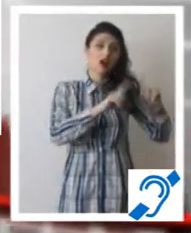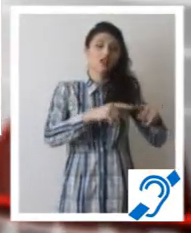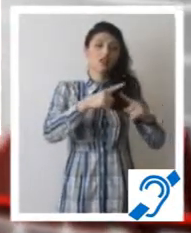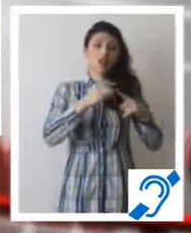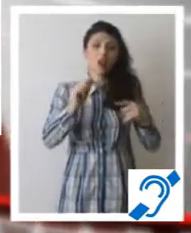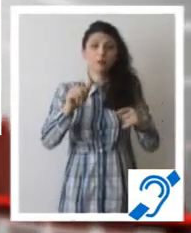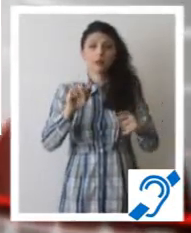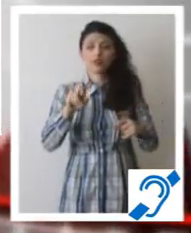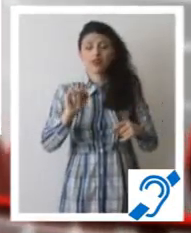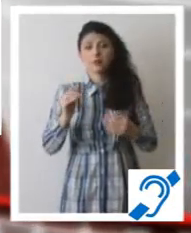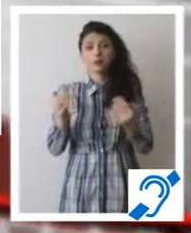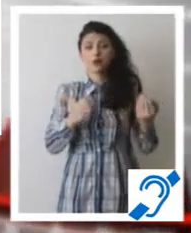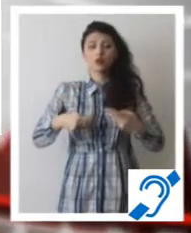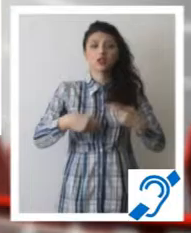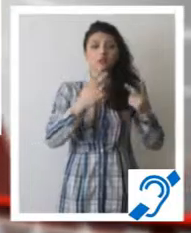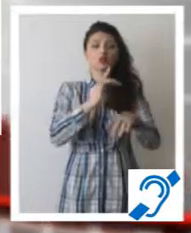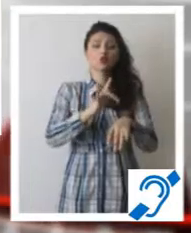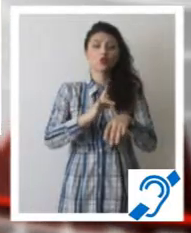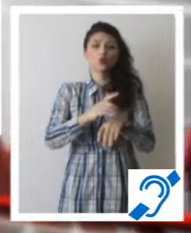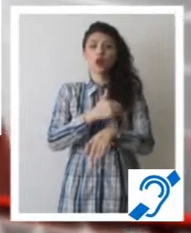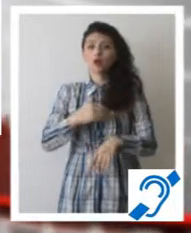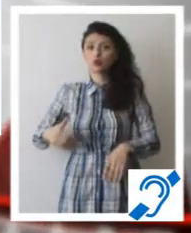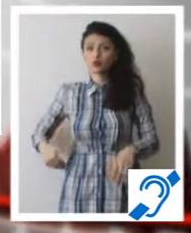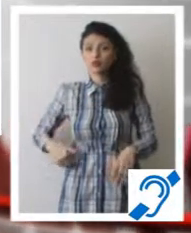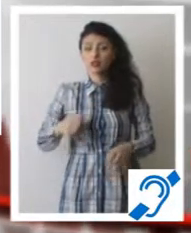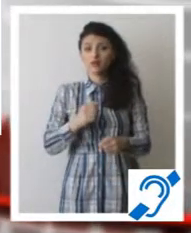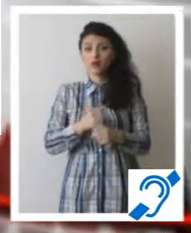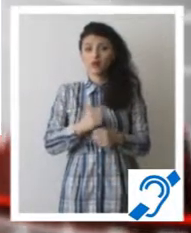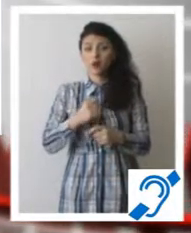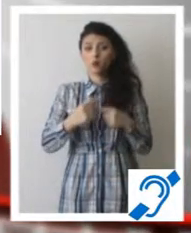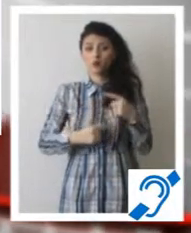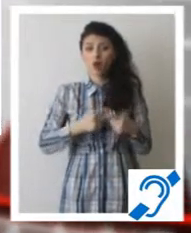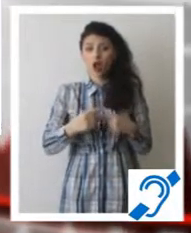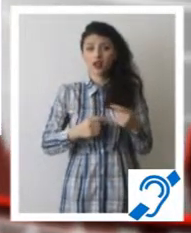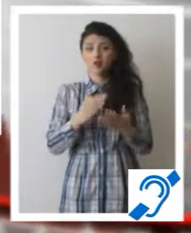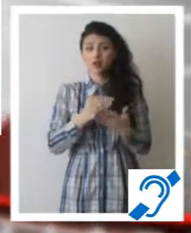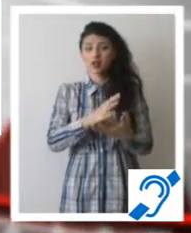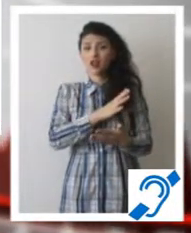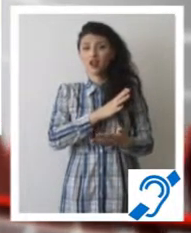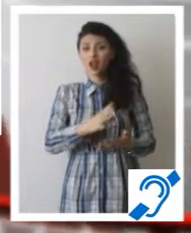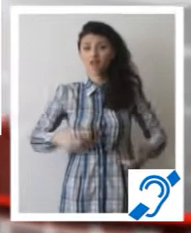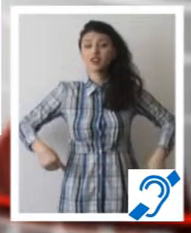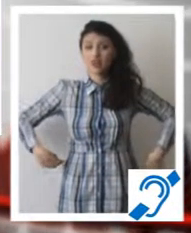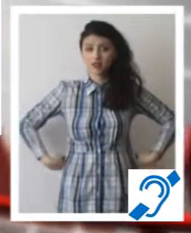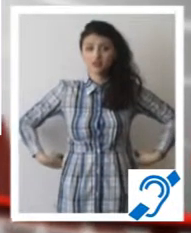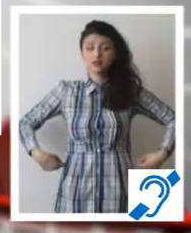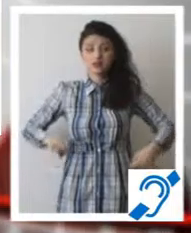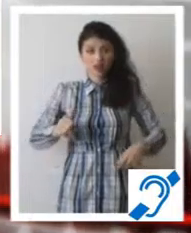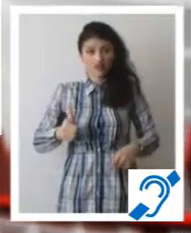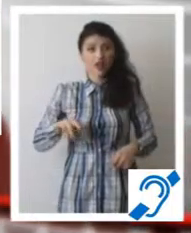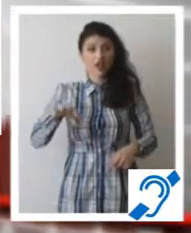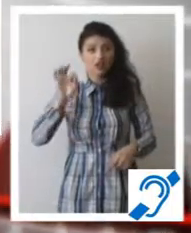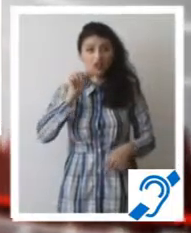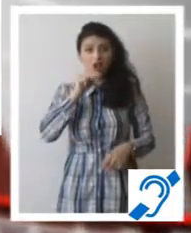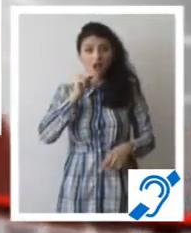au fost trimiși de medici la București după ce au fost infestați cu sindromul hemolitic uremic cauzat de bacterii periculoase care se pot găsi în apă, în carne,